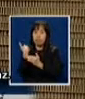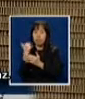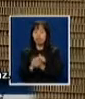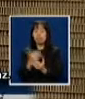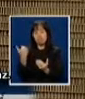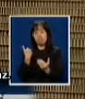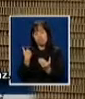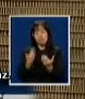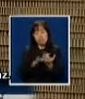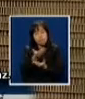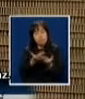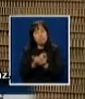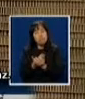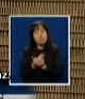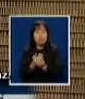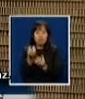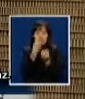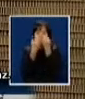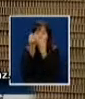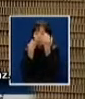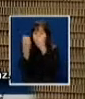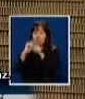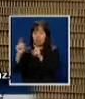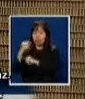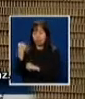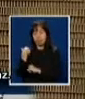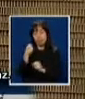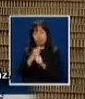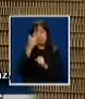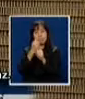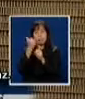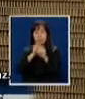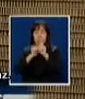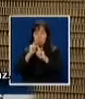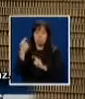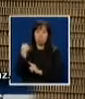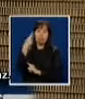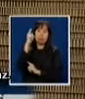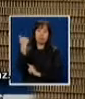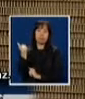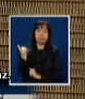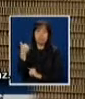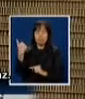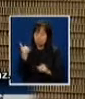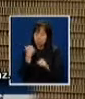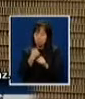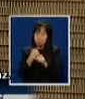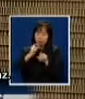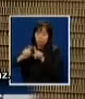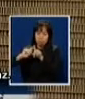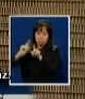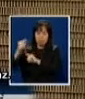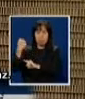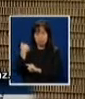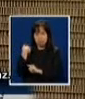มีการแลกเปลี่ยนและก็รอมีความคิดเห็นกันนะครับซึ่งบรรยากาศเป็นไปด้วยดีและก็ได้ประโยชน์อย่างมากครับมีงานหลายเรื่องซึ่งเป็นงาน